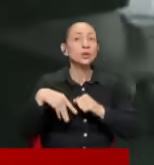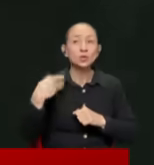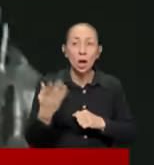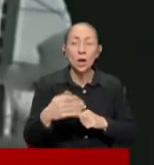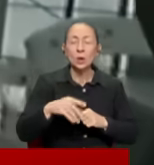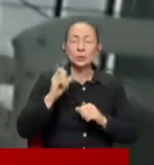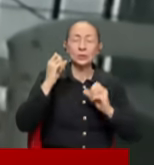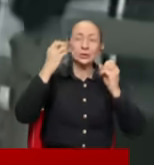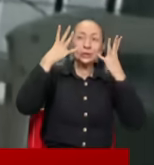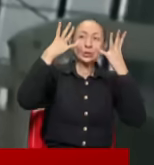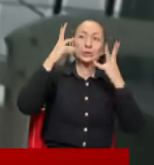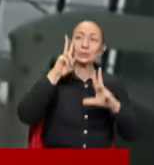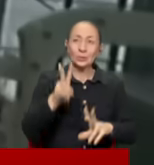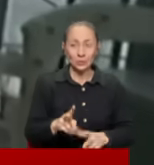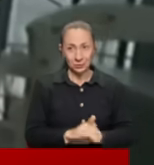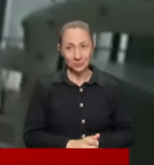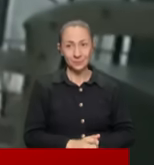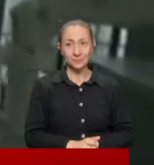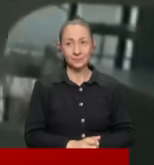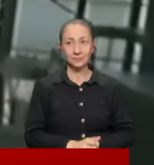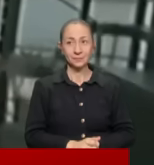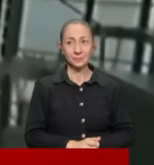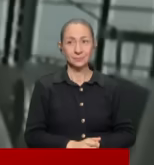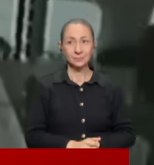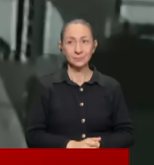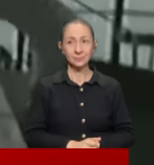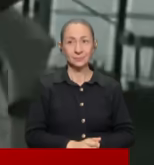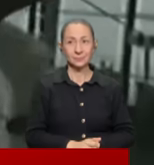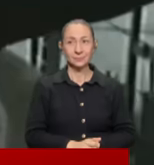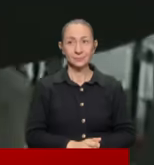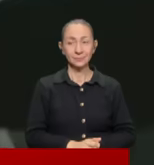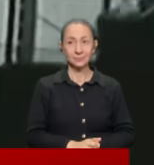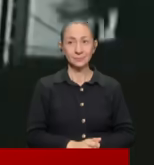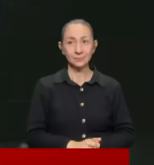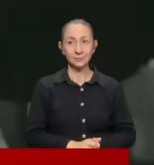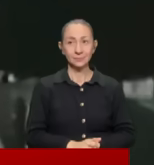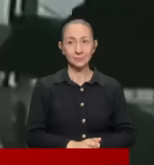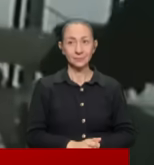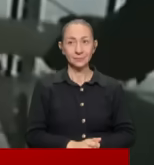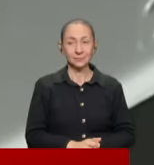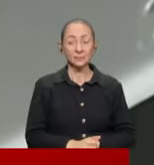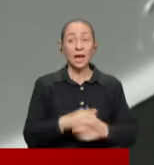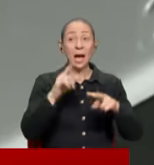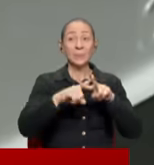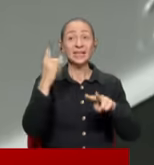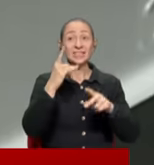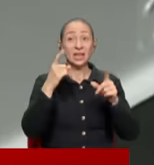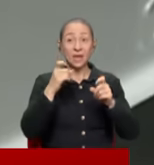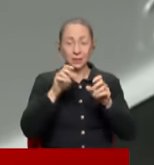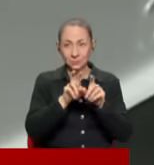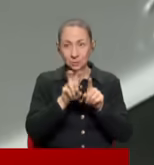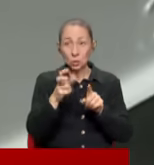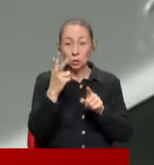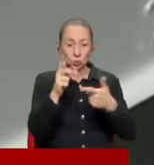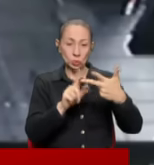ardından açıldı. Gün ışığına kavuştu. AX3 misyonu mürettebatına eve hoş geldiniz diyoruz. Alper Gezer Avcı